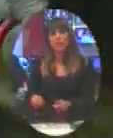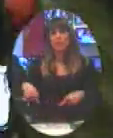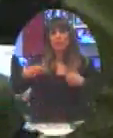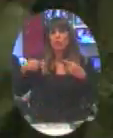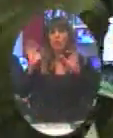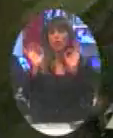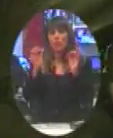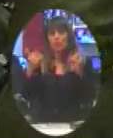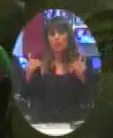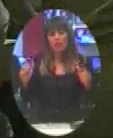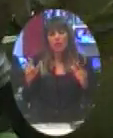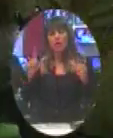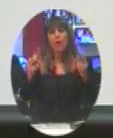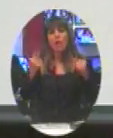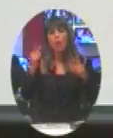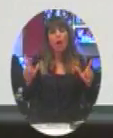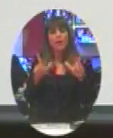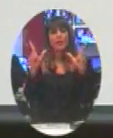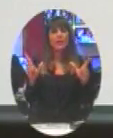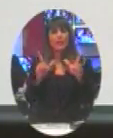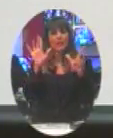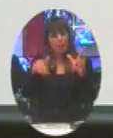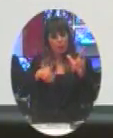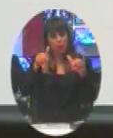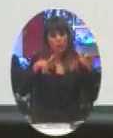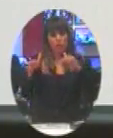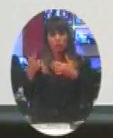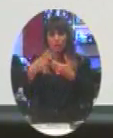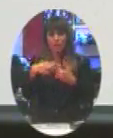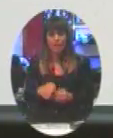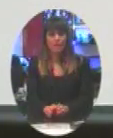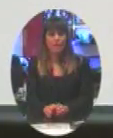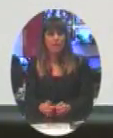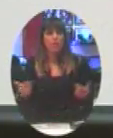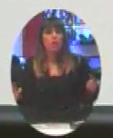אירוע חגיגי במעמד ראש הממשלה. הלוחמות האלומות שלנו,